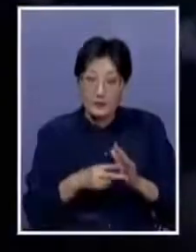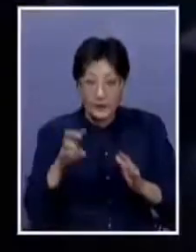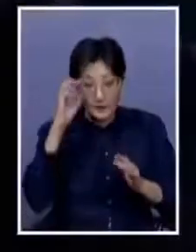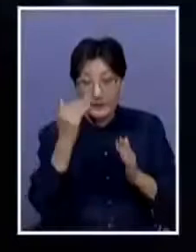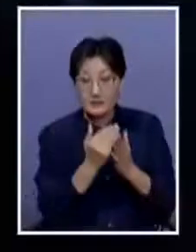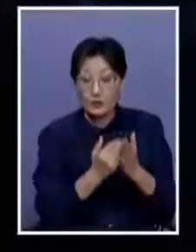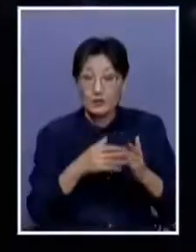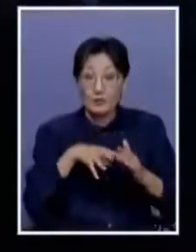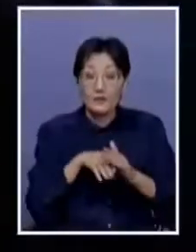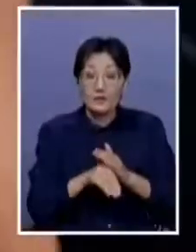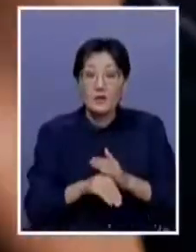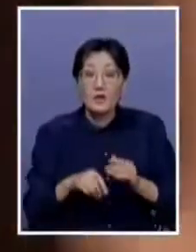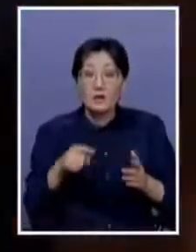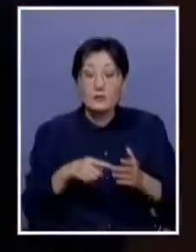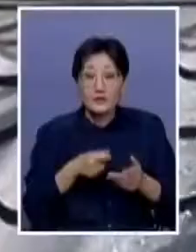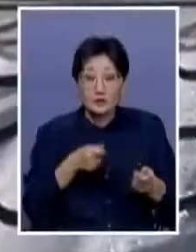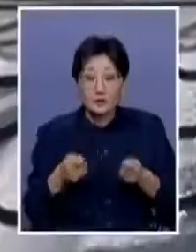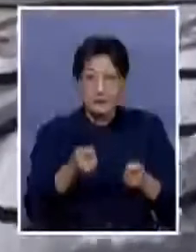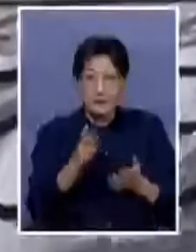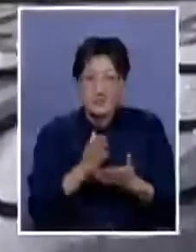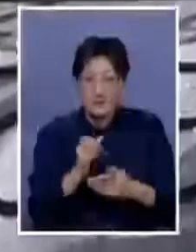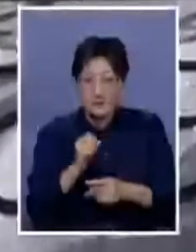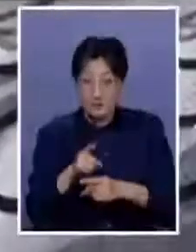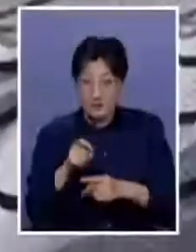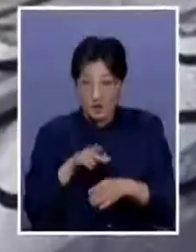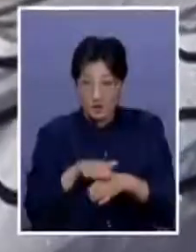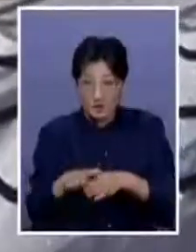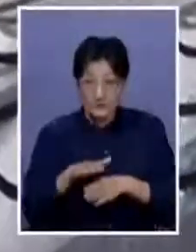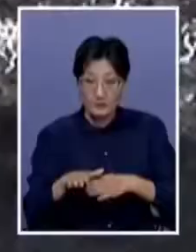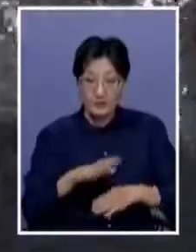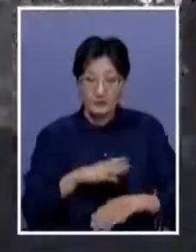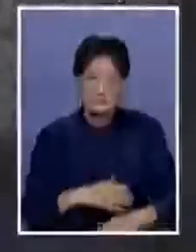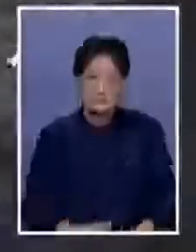мемлекеттік бағдарламасы арқылы шаһар басшысының тікелей тапсырмасымен жүзеге асырылған.